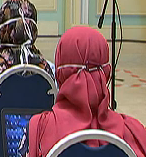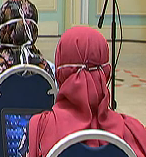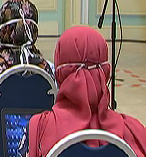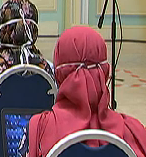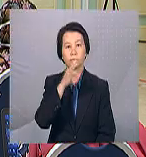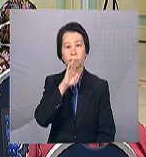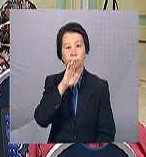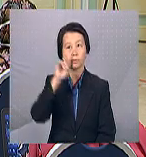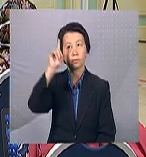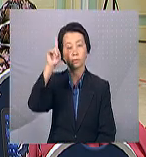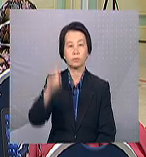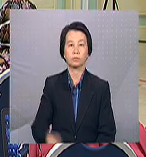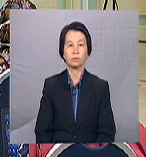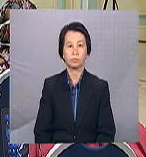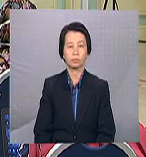Bismillahirrahmanirrahim.